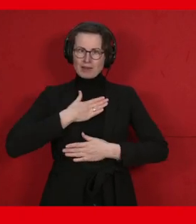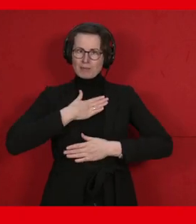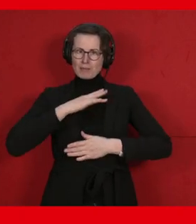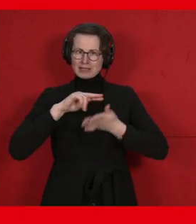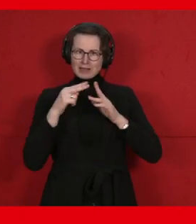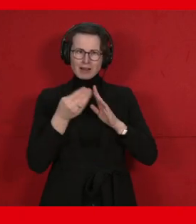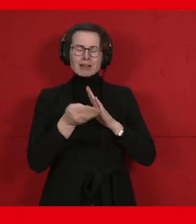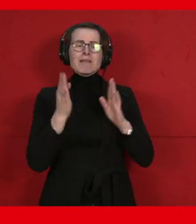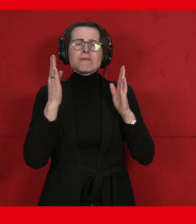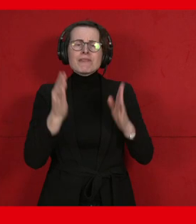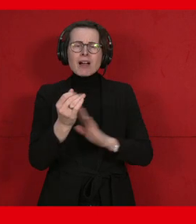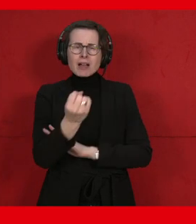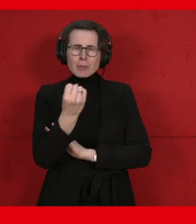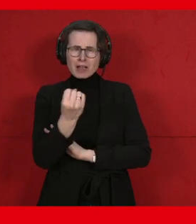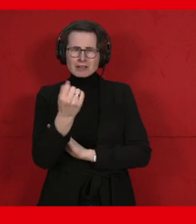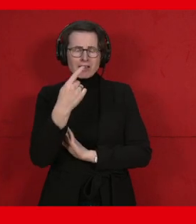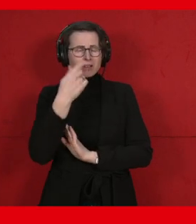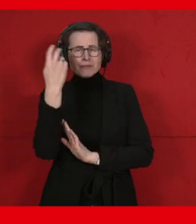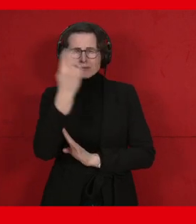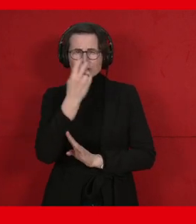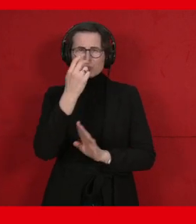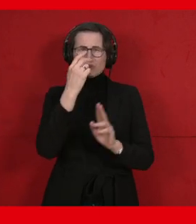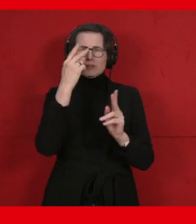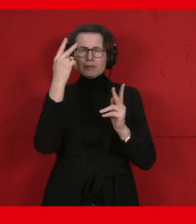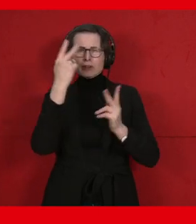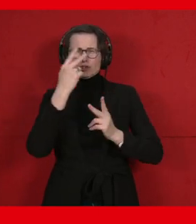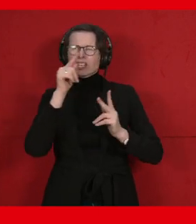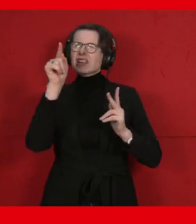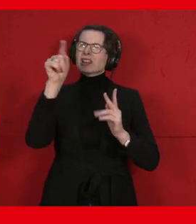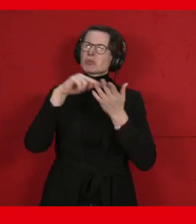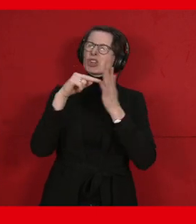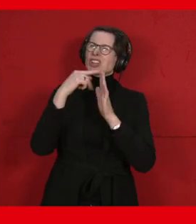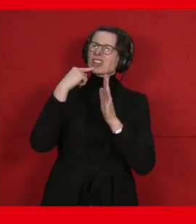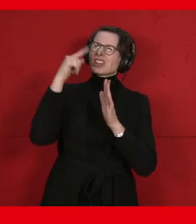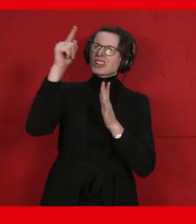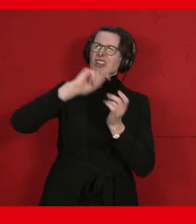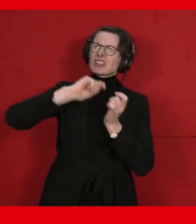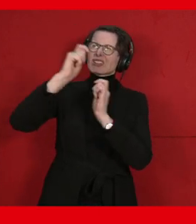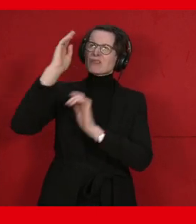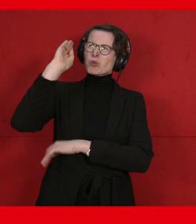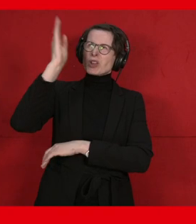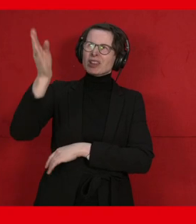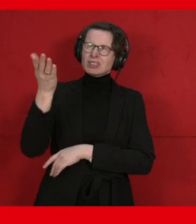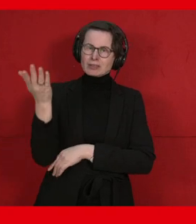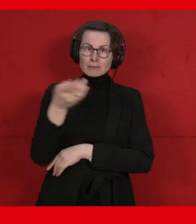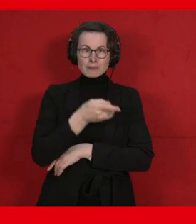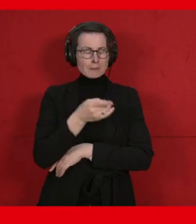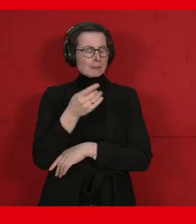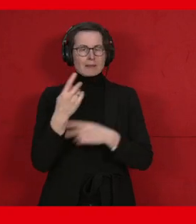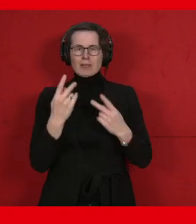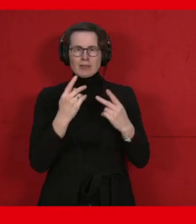die als Facharbeiter versuchen zu verstehen, wohin Politik mit diesem Transformationskurs will, eigentlich eine